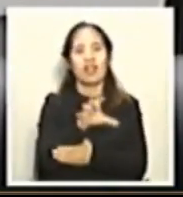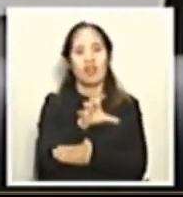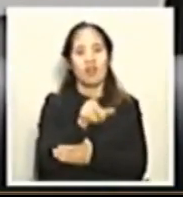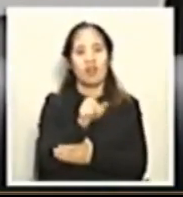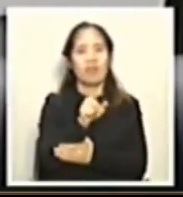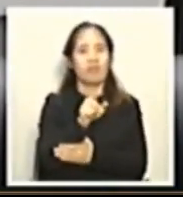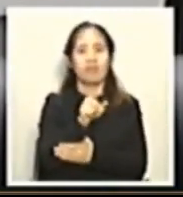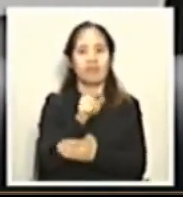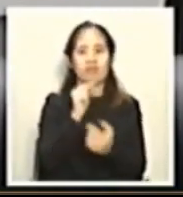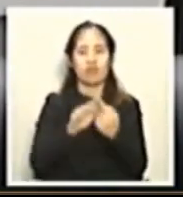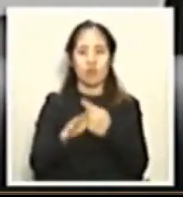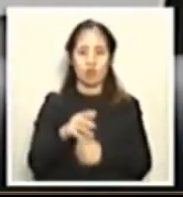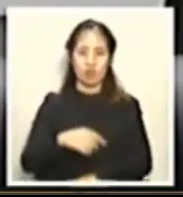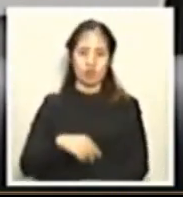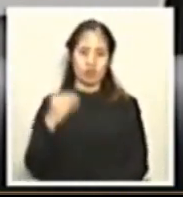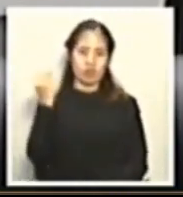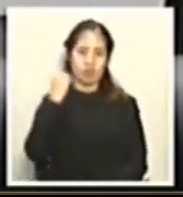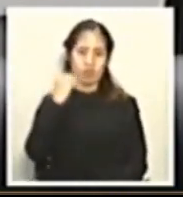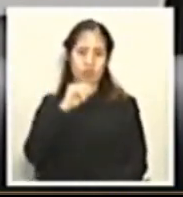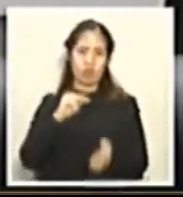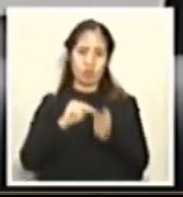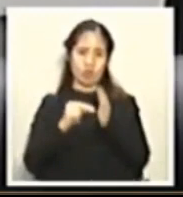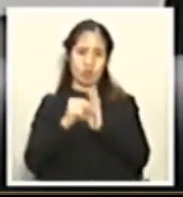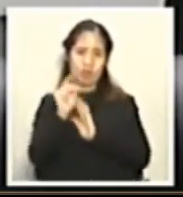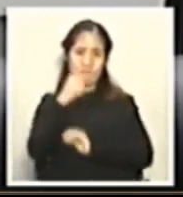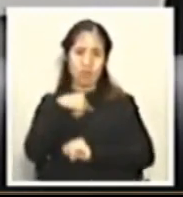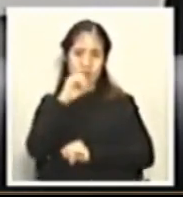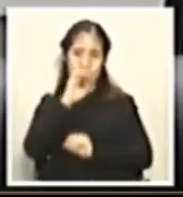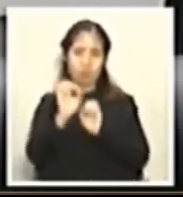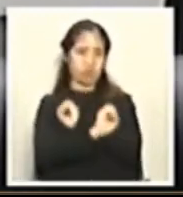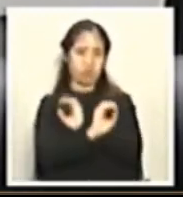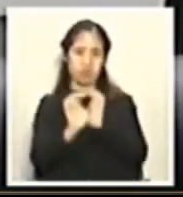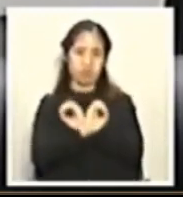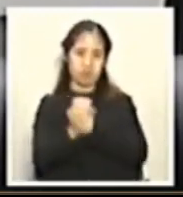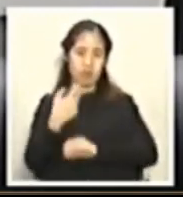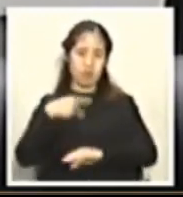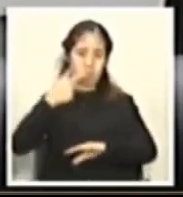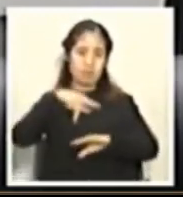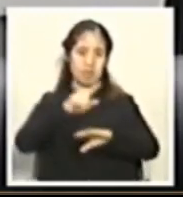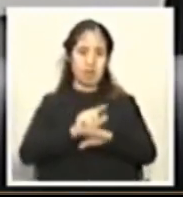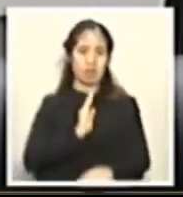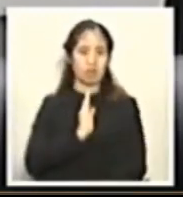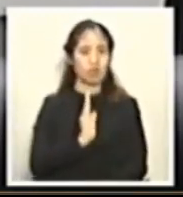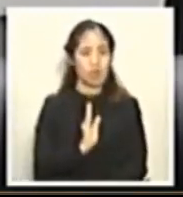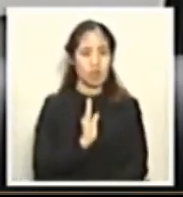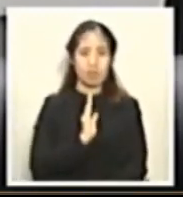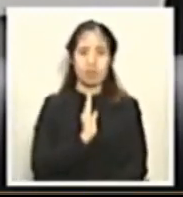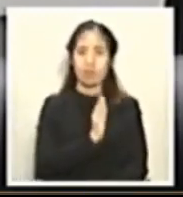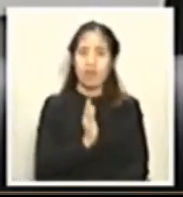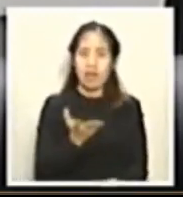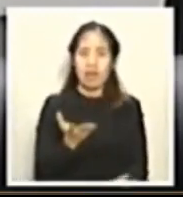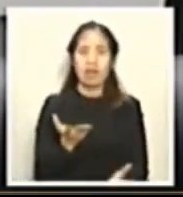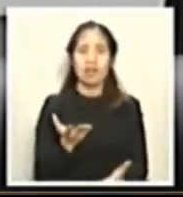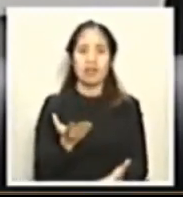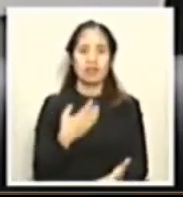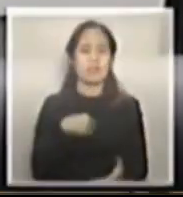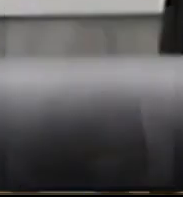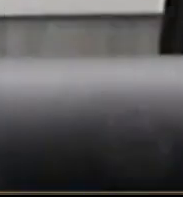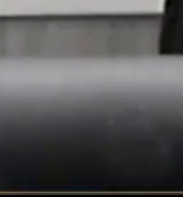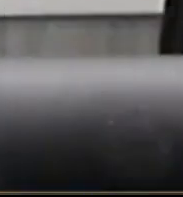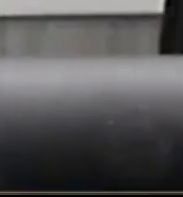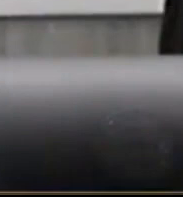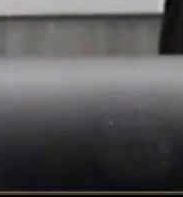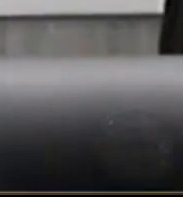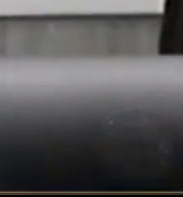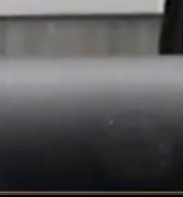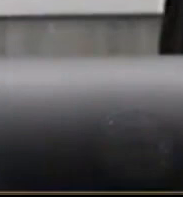ะครับซึ่งก็ไม่สามารถที่จะบอกได้ชัดเจนหรอกครับว่าประธานวางตัวเป็นกลางหรือไม่อย่างไรก็อยู่ที่ผู้ที่ยก